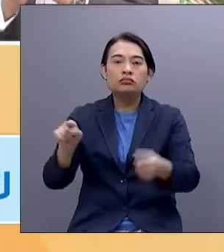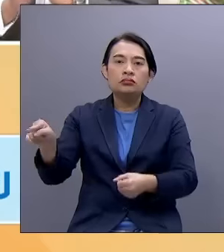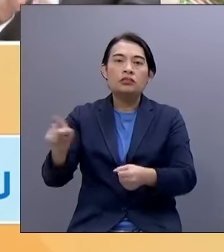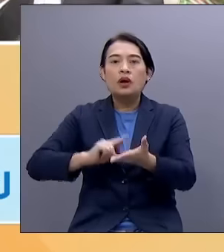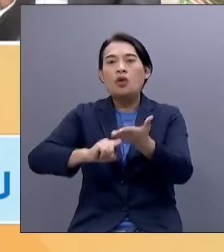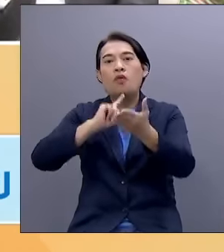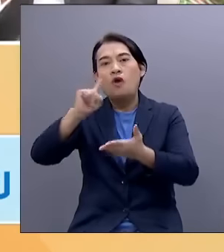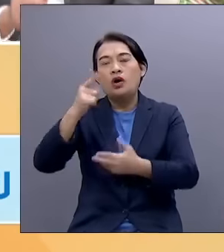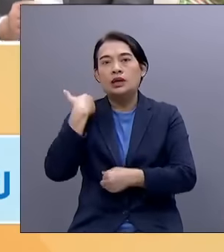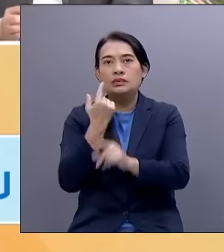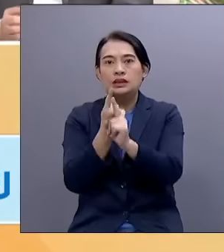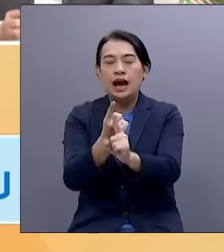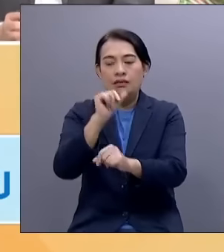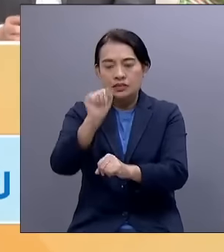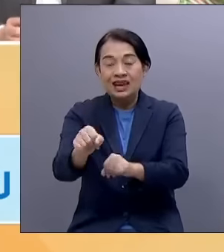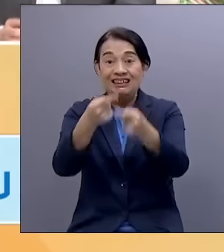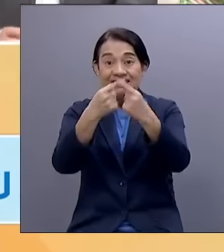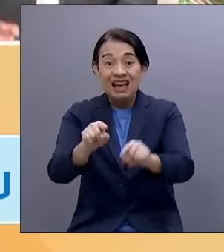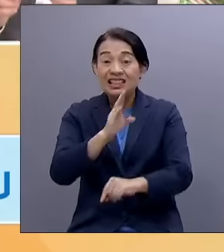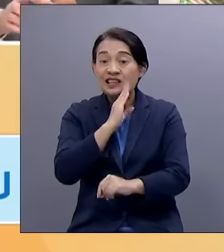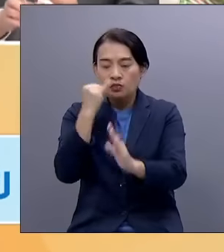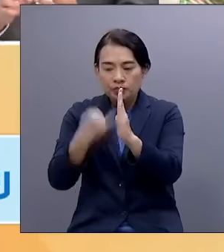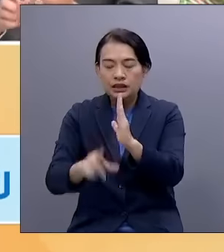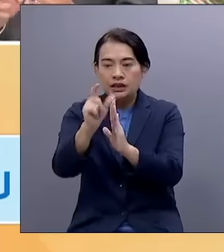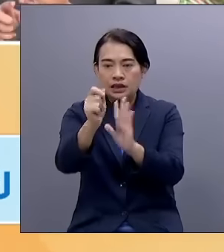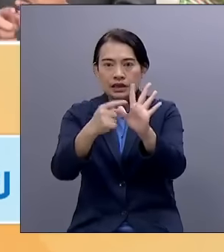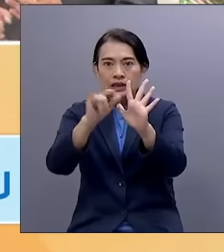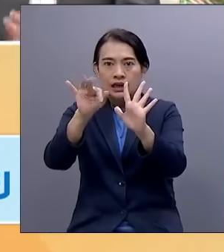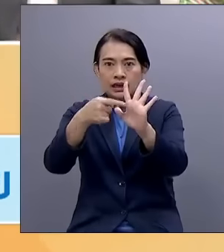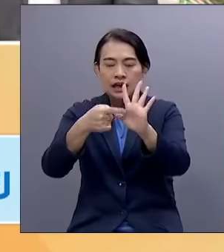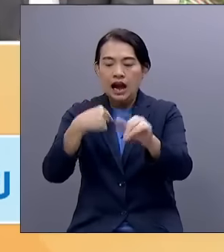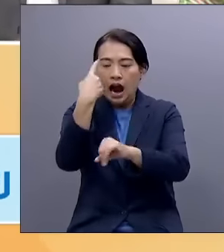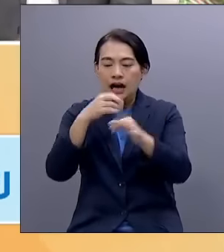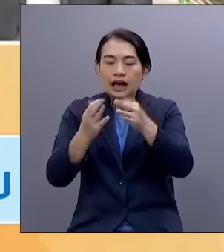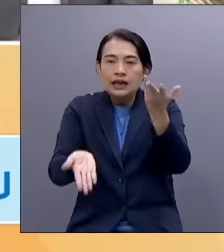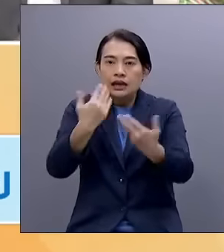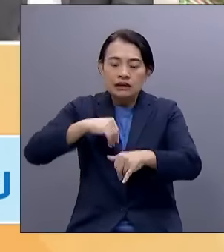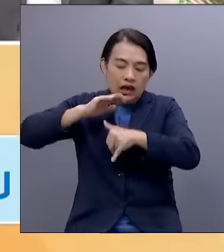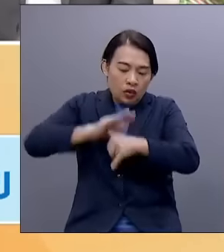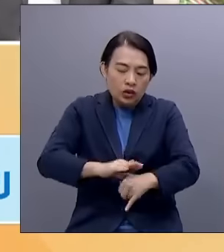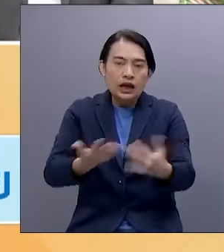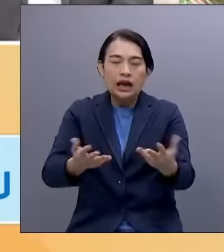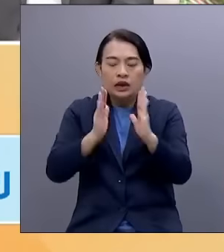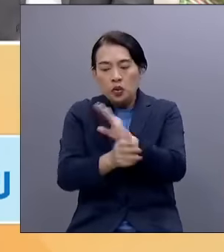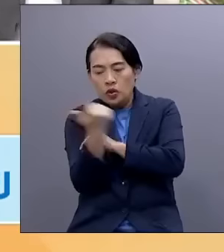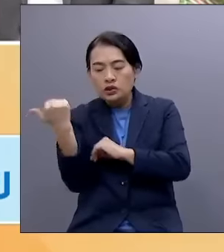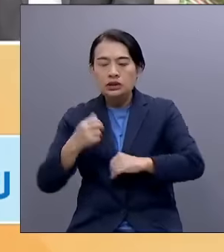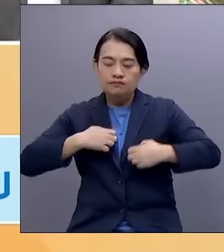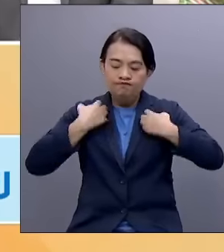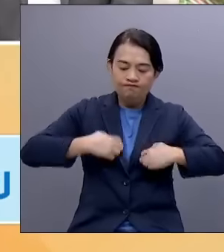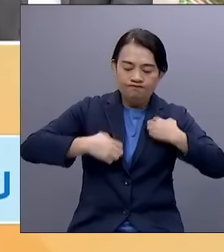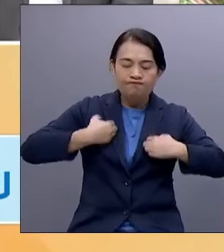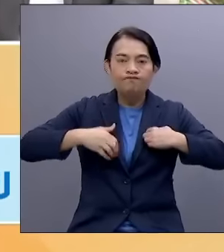สัญญาไปเคลียร์กันแต่ถ้าในเรื่องของทางอาญาเนี่ยนะครับถ้าผู้ใดเนี่ยข่มเหงรังแกหรือทำให้ผู้อื่นเดือดเกิดความเดือดร้อน